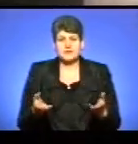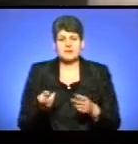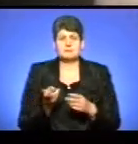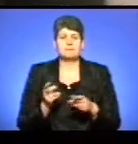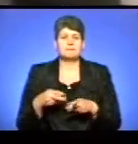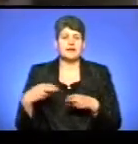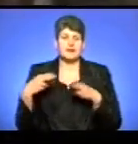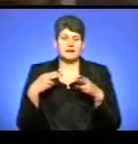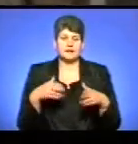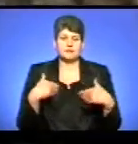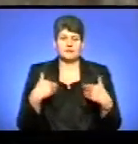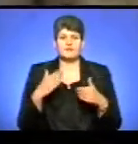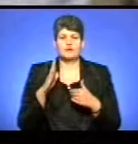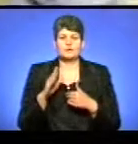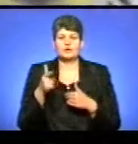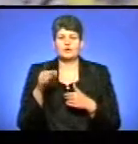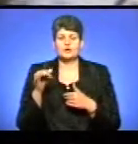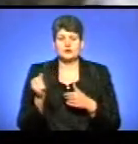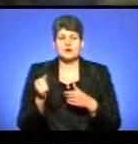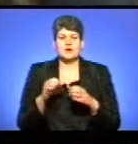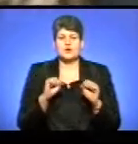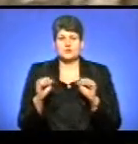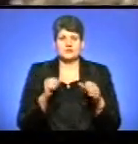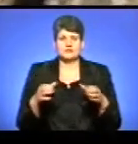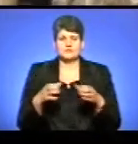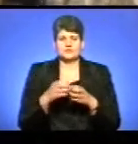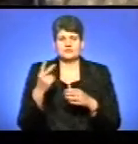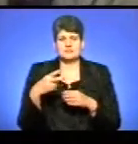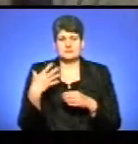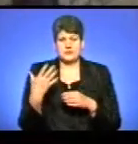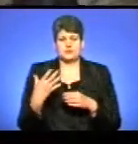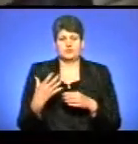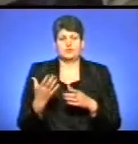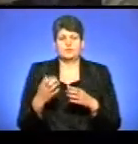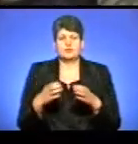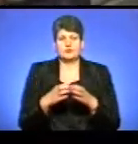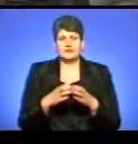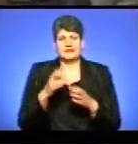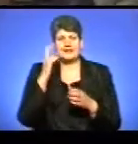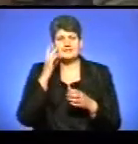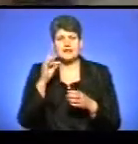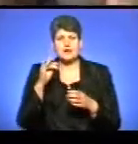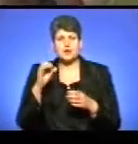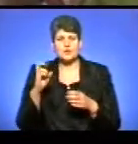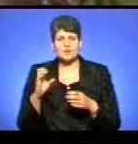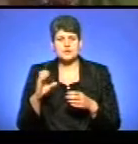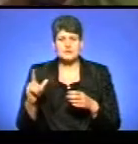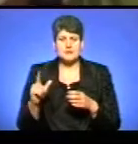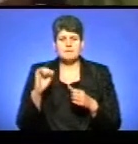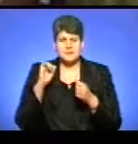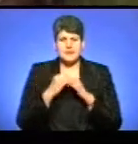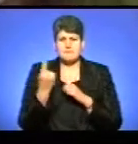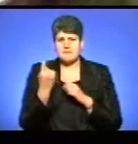привітати із Днем волонтера Володимира Голоднюка командир взводу 25-го батальйону «Київська Русь» Анатолій Дамовський. Він каже, пам'ятає